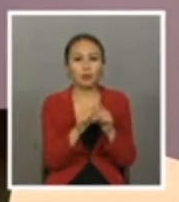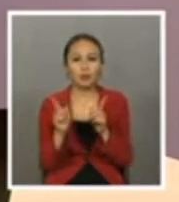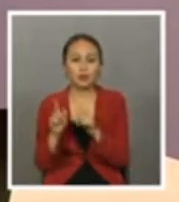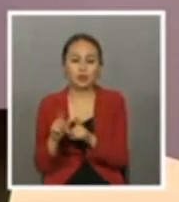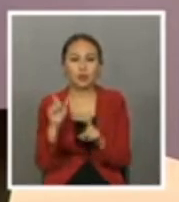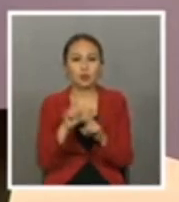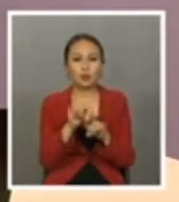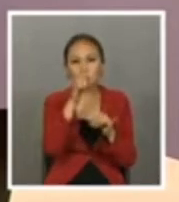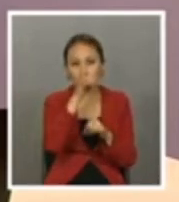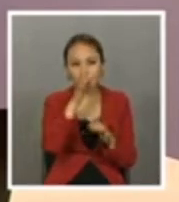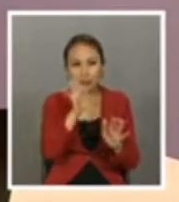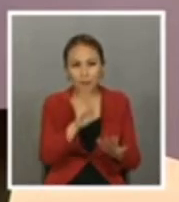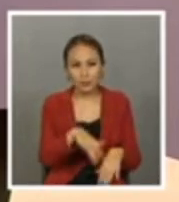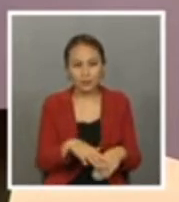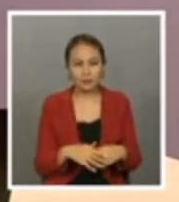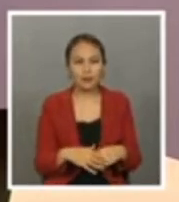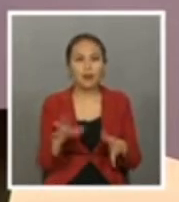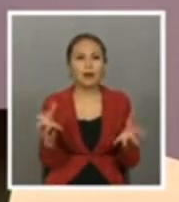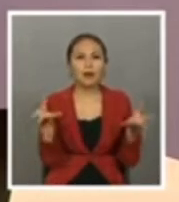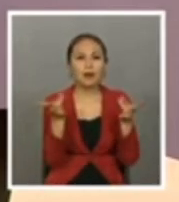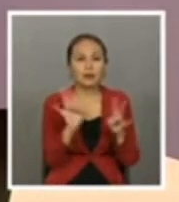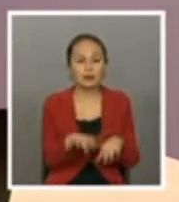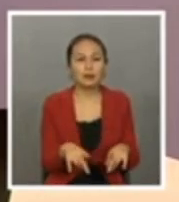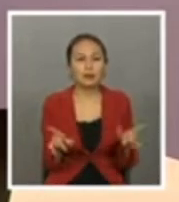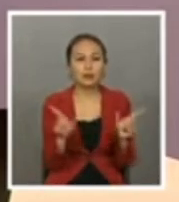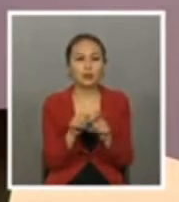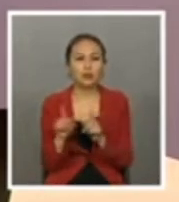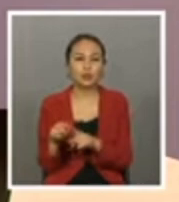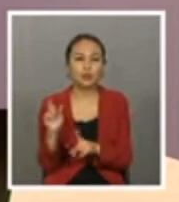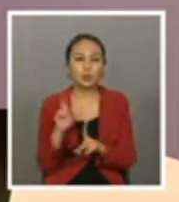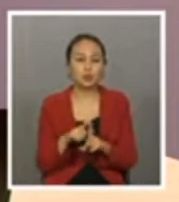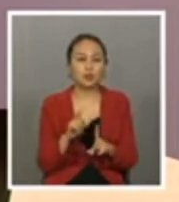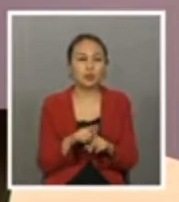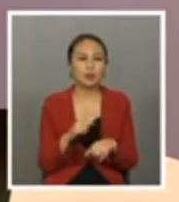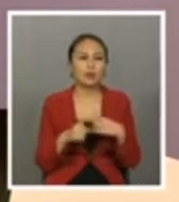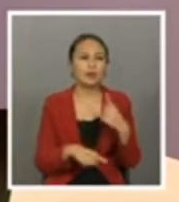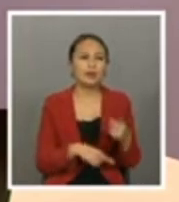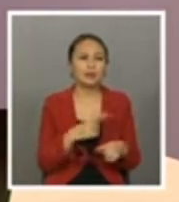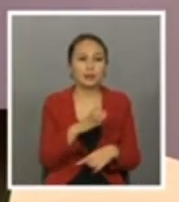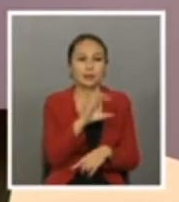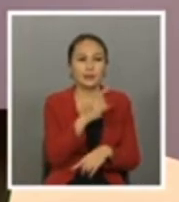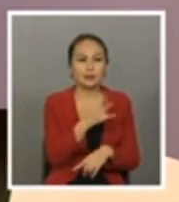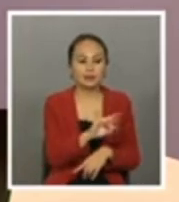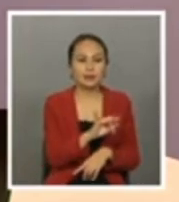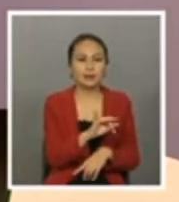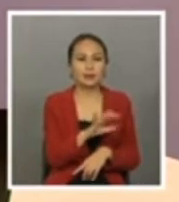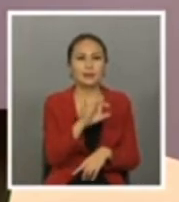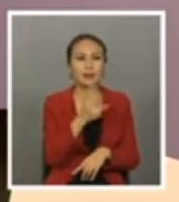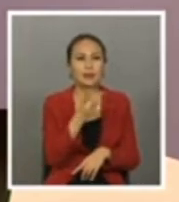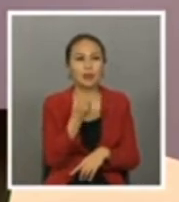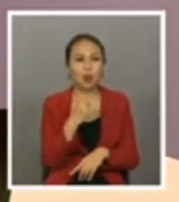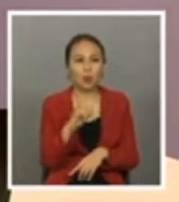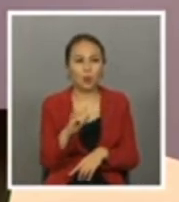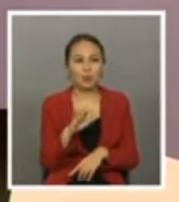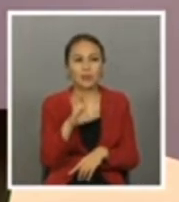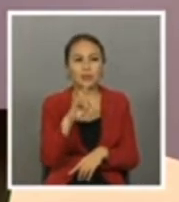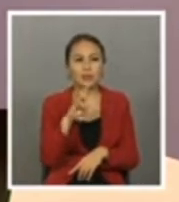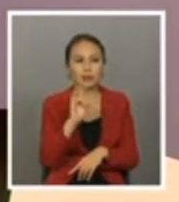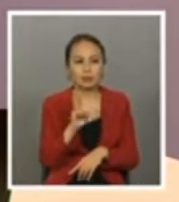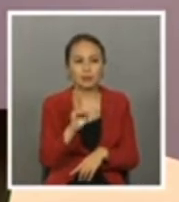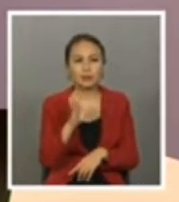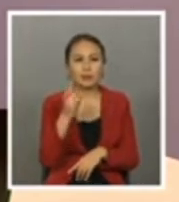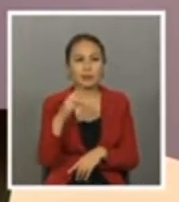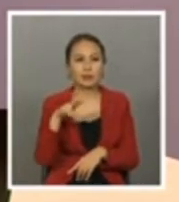алмайды. Қалғандары түбірлес сөз. Келесі сый, сыйлау,